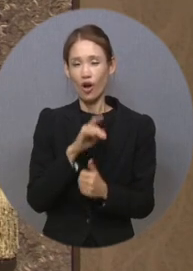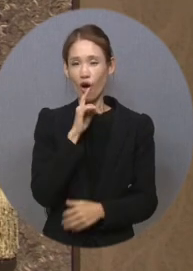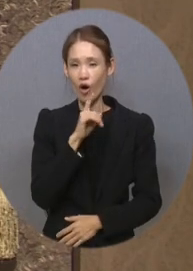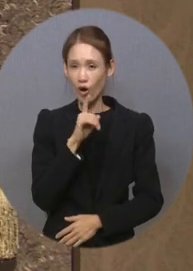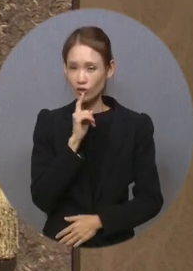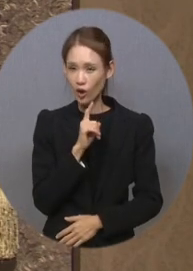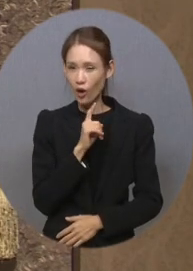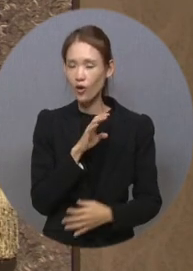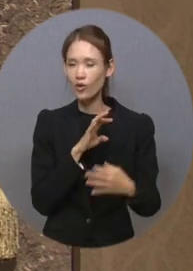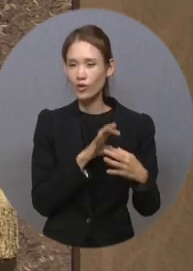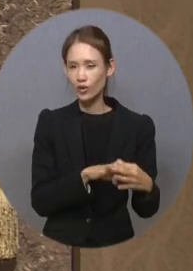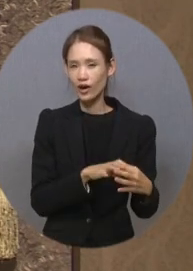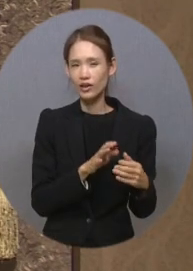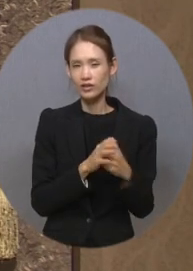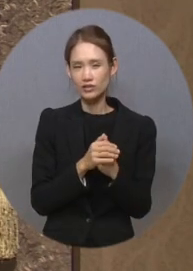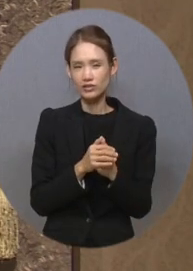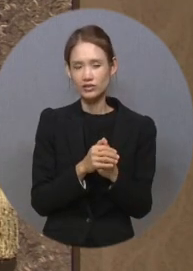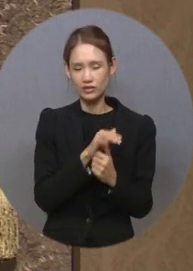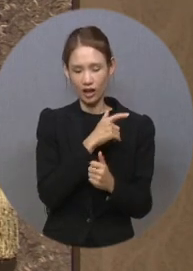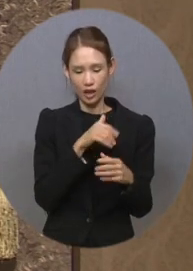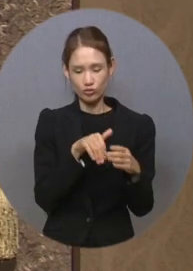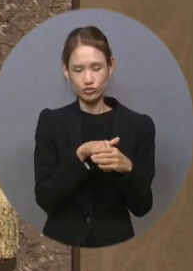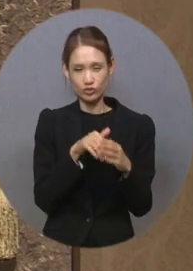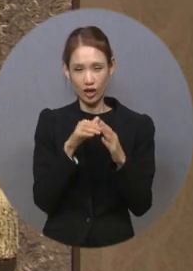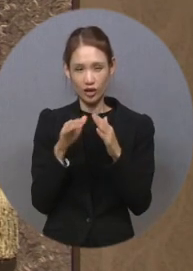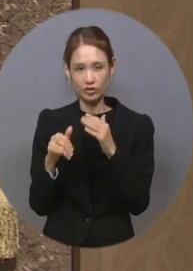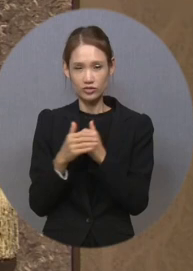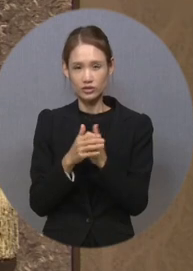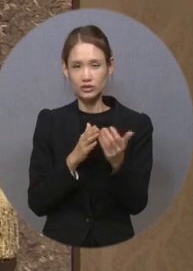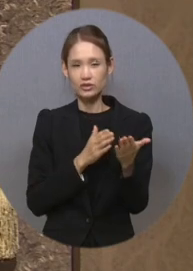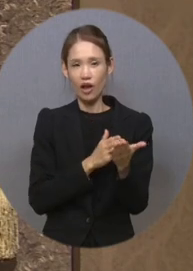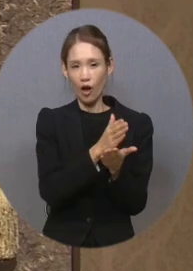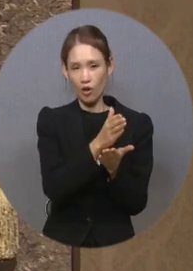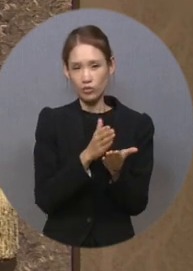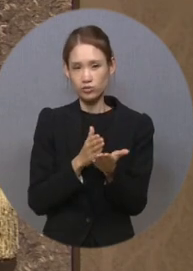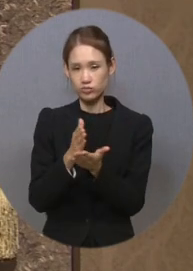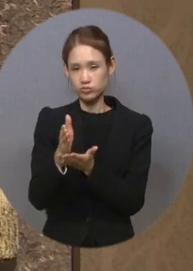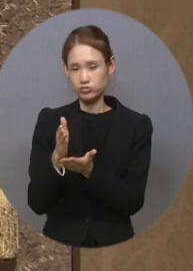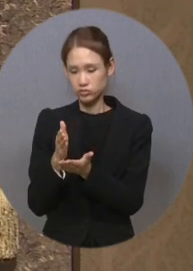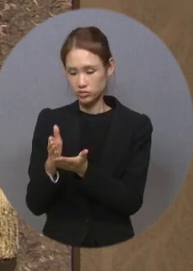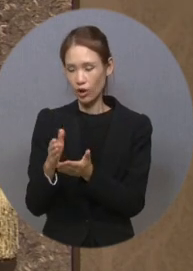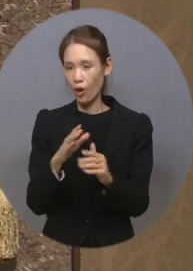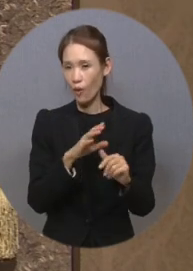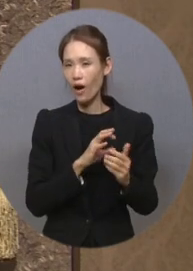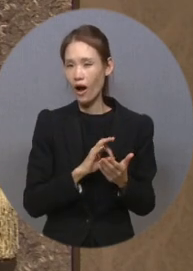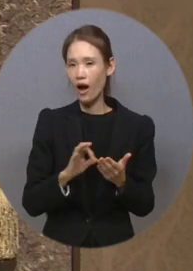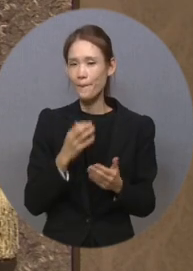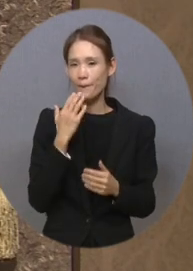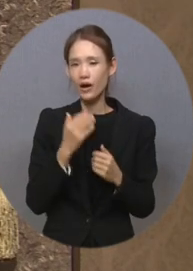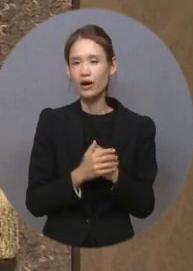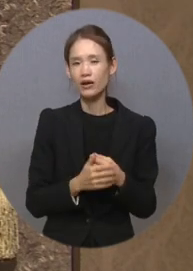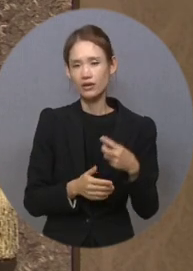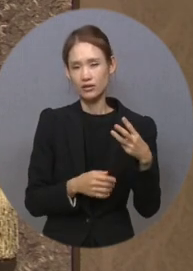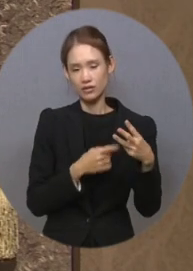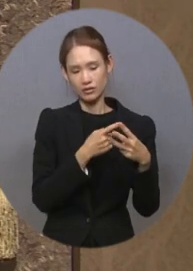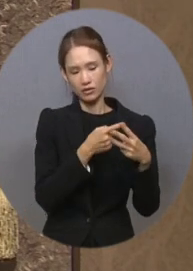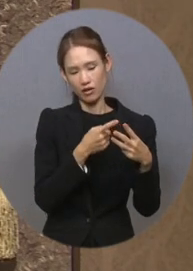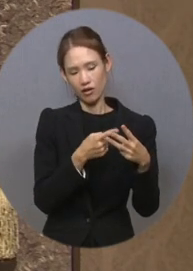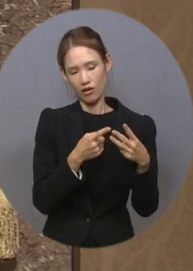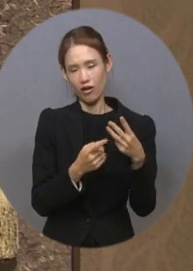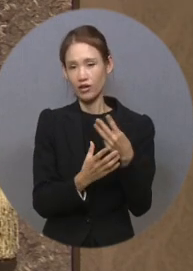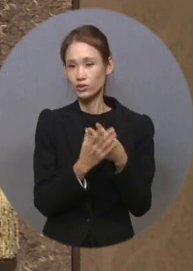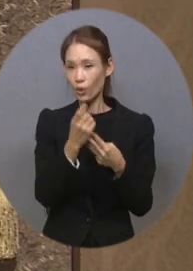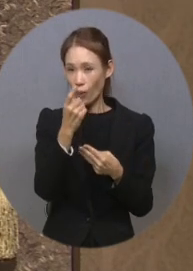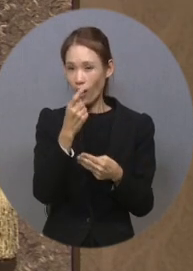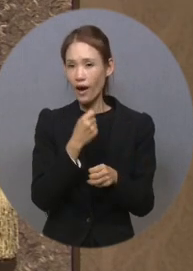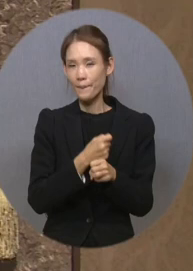같은 것도 다문화 가족이나 외국인 노동자나 그 전문성을 활용하면은 해결이 가능하다. 세 가지를 통합한